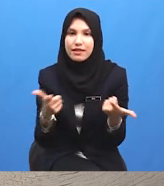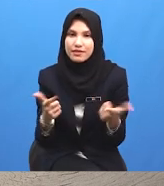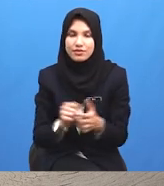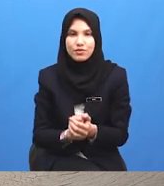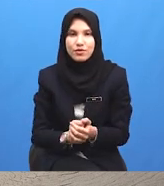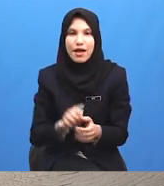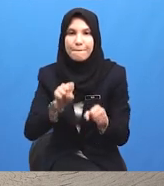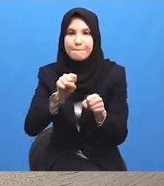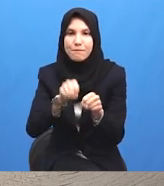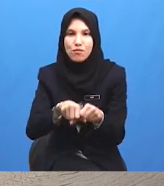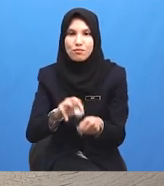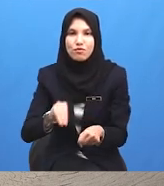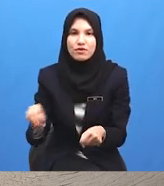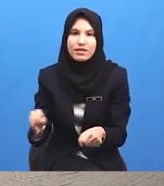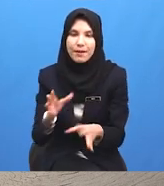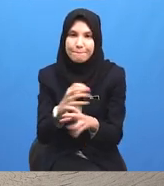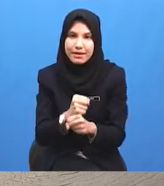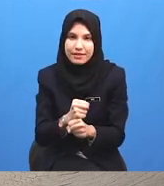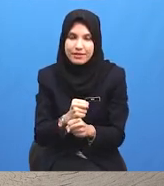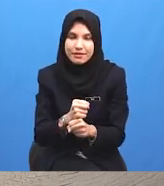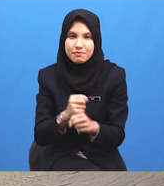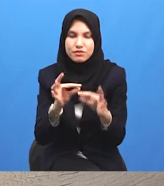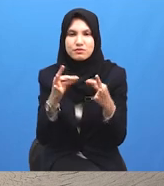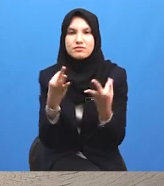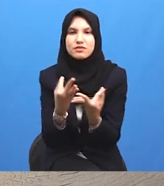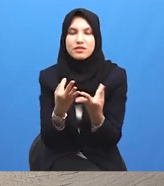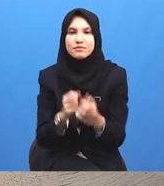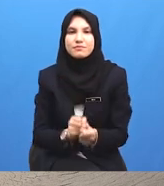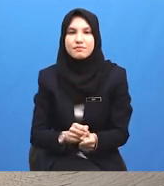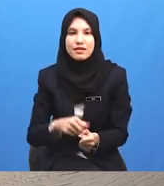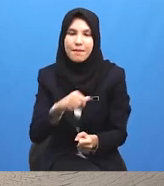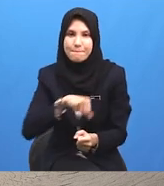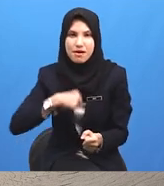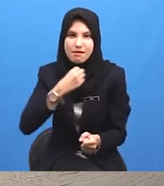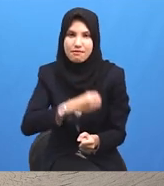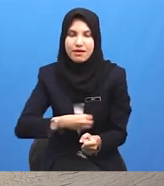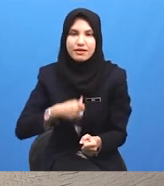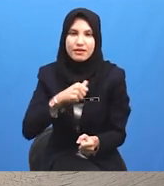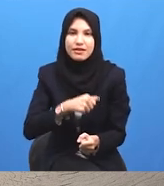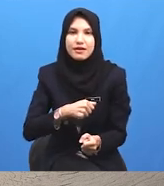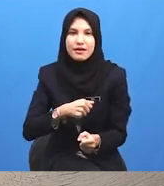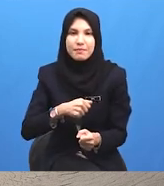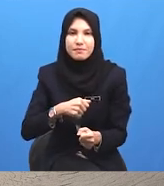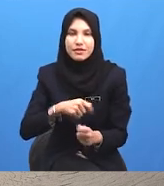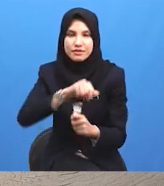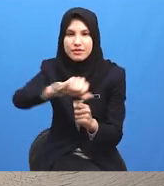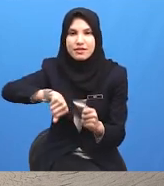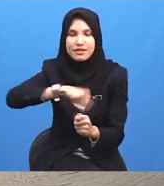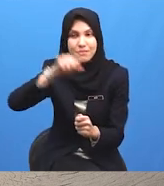dapat memerihalkan planet beredar mengelilingi matahari mengikut